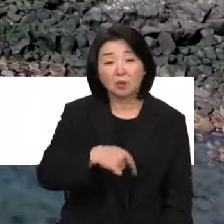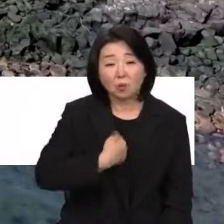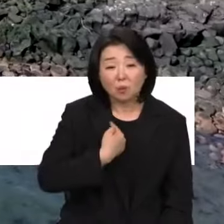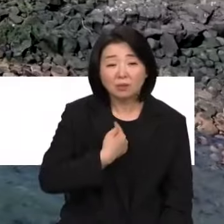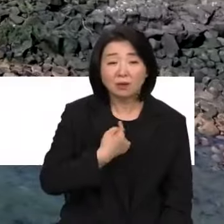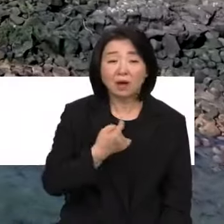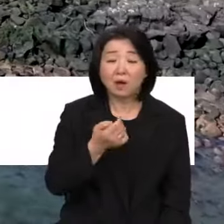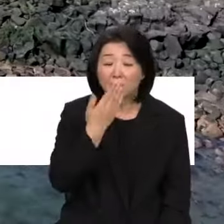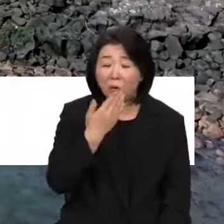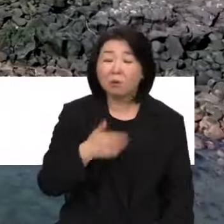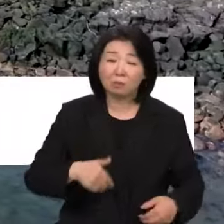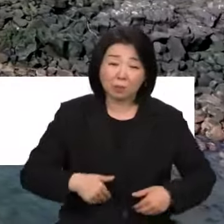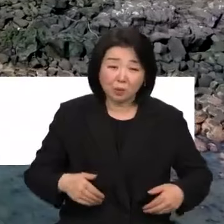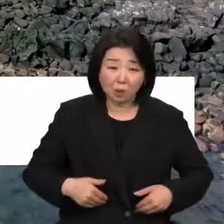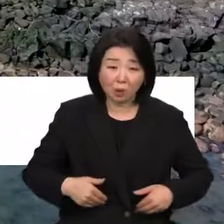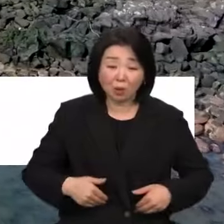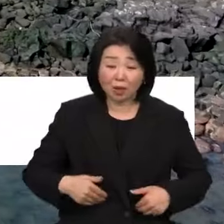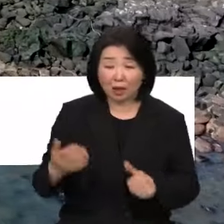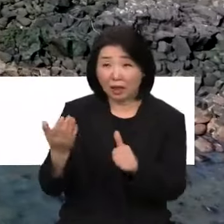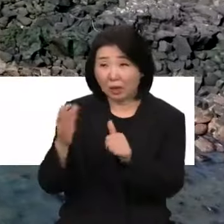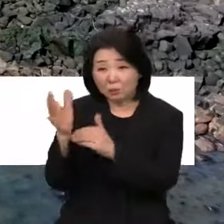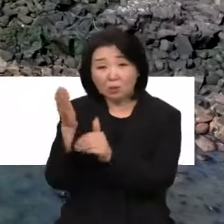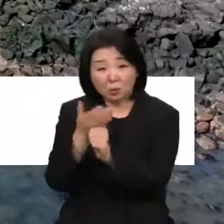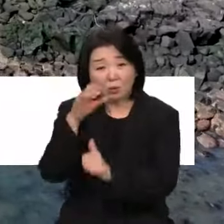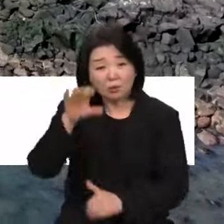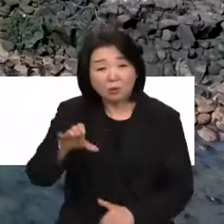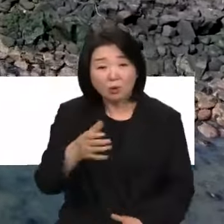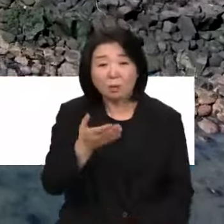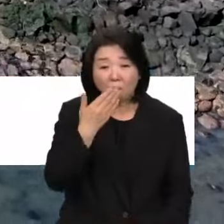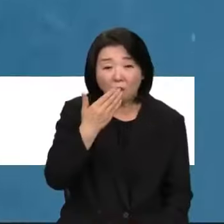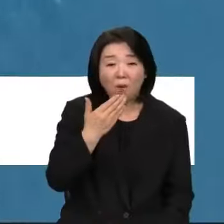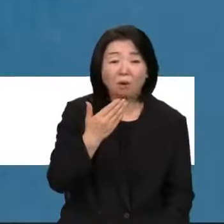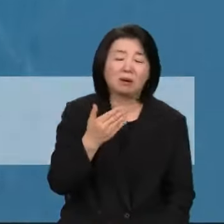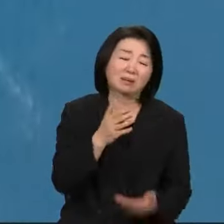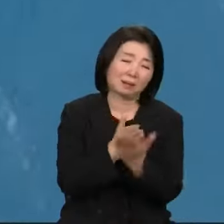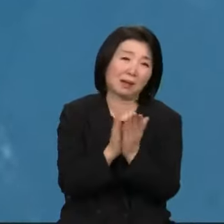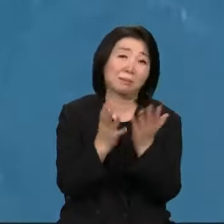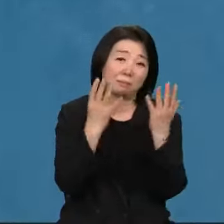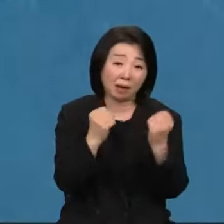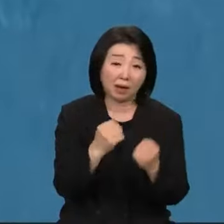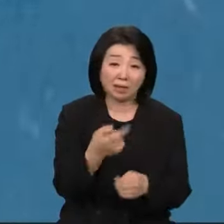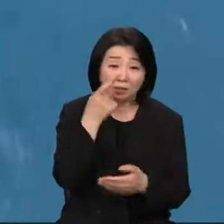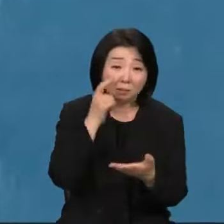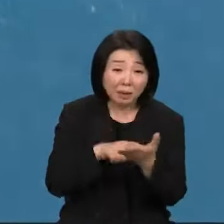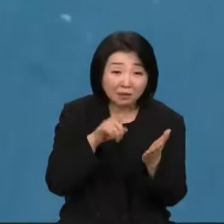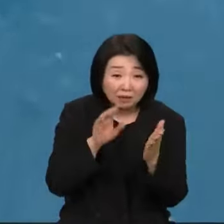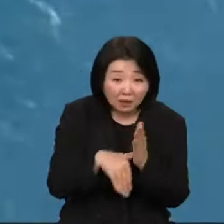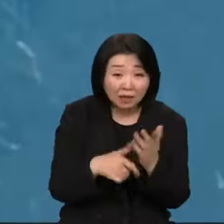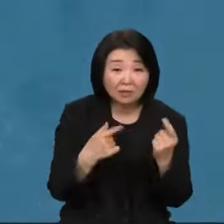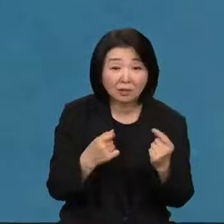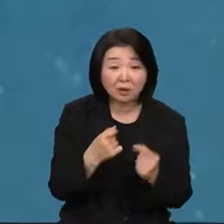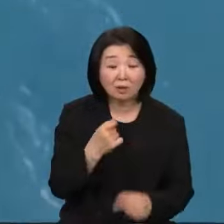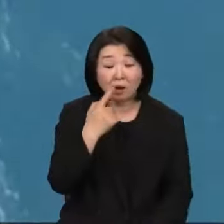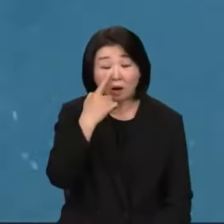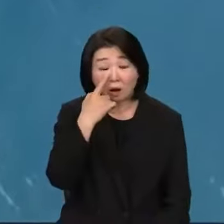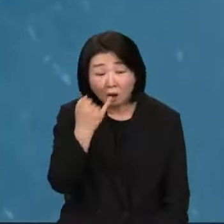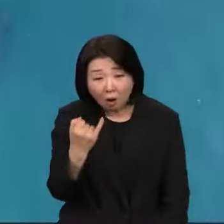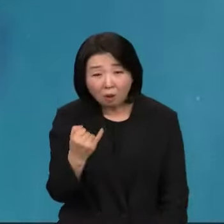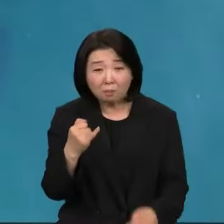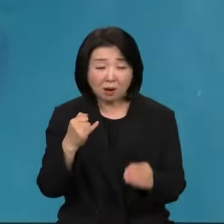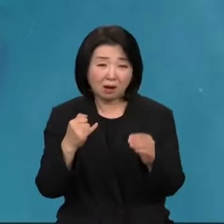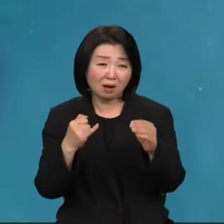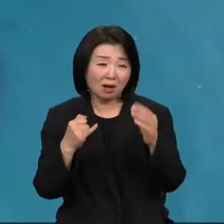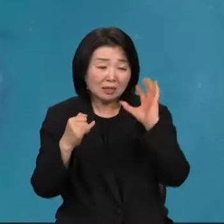양어장이 이런 쪽에 보면 이제 먹이 사슬이 다양해요 처음 발견됐을 때처럼 어미 돌고래는 여전히